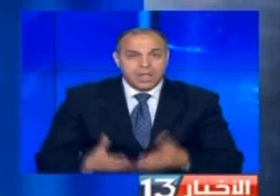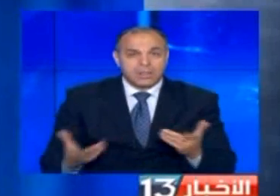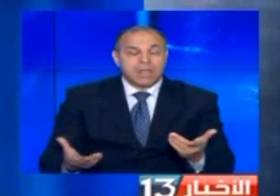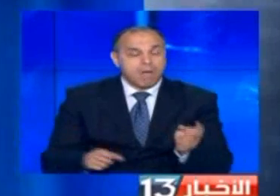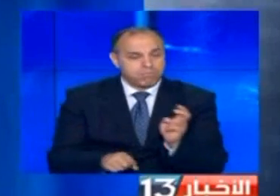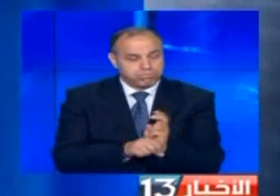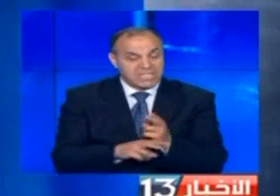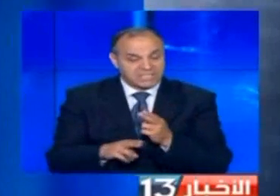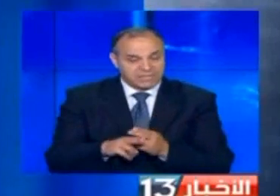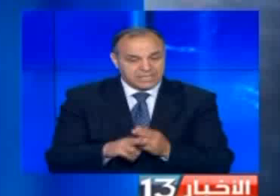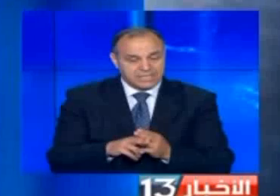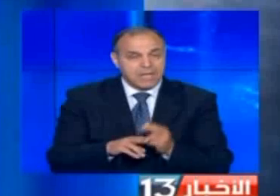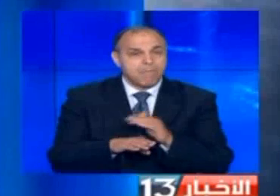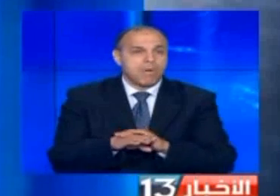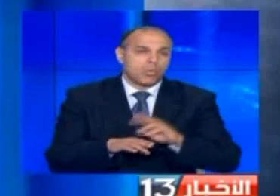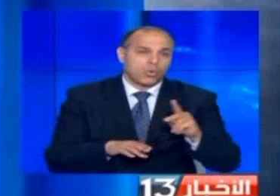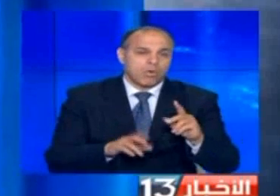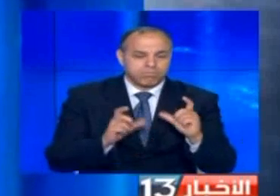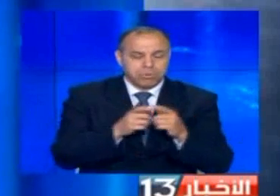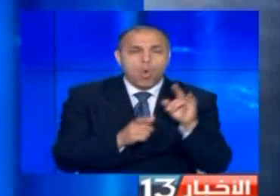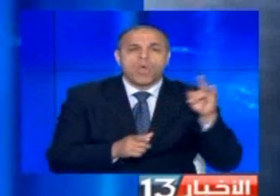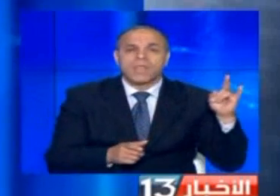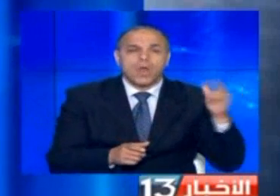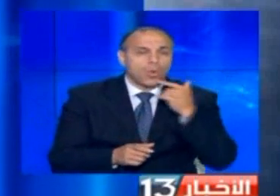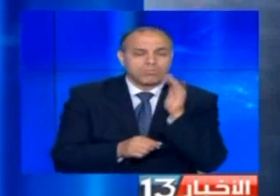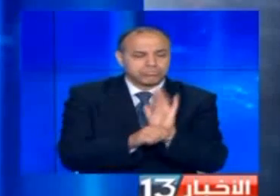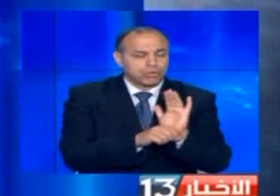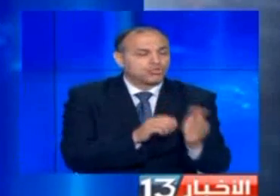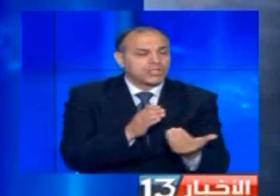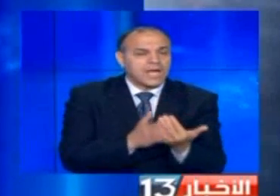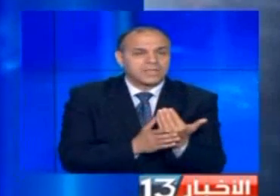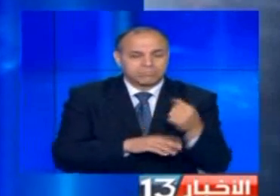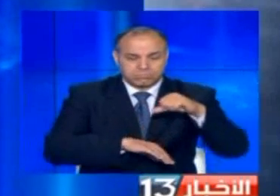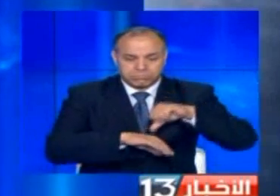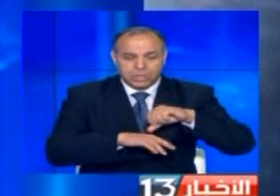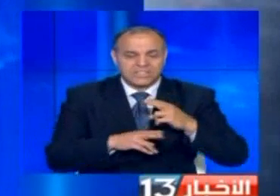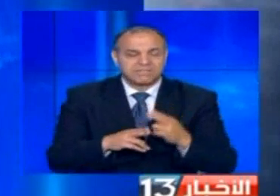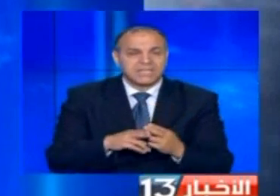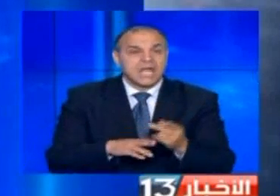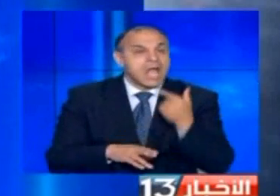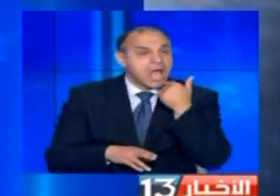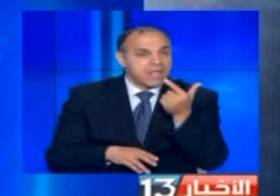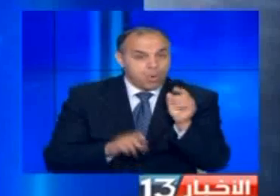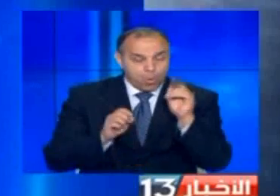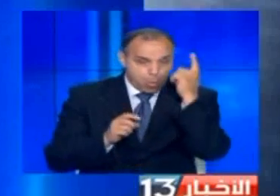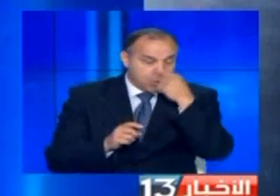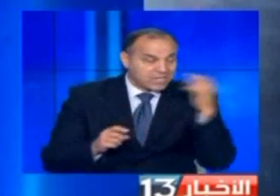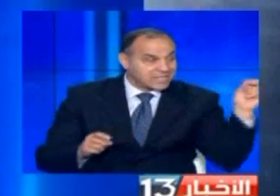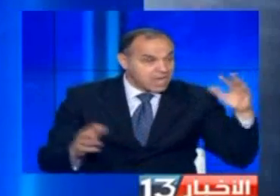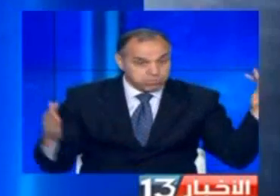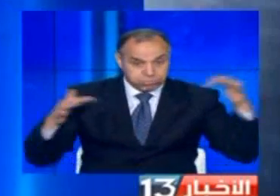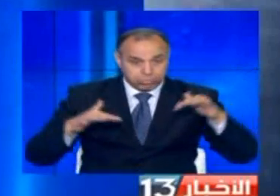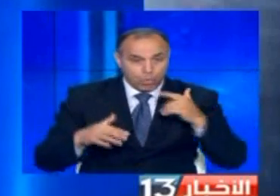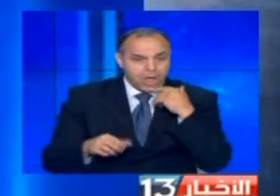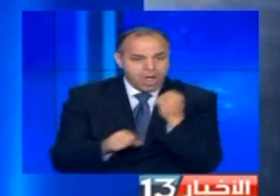ونبقى في سفقس لكن في شان اخر وحده فندقيه نموذجيه جديده بعاصمه الجنوب من شانها ان تجعلها وجهه لسياحه